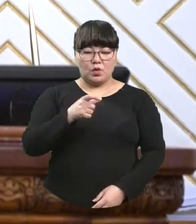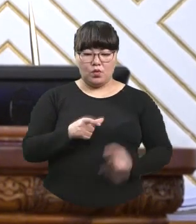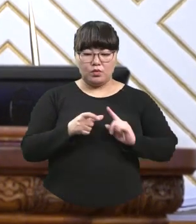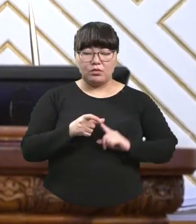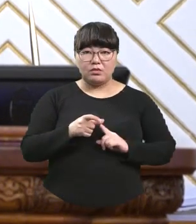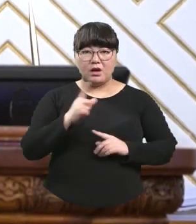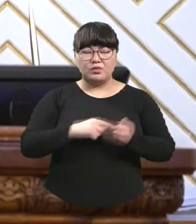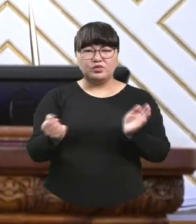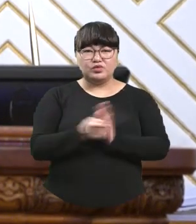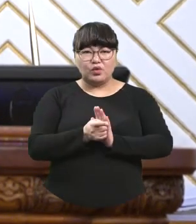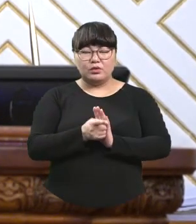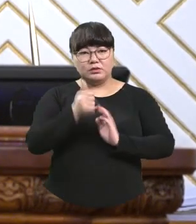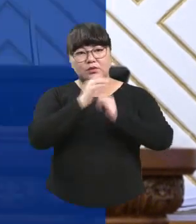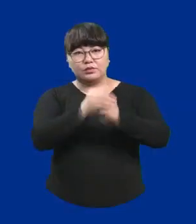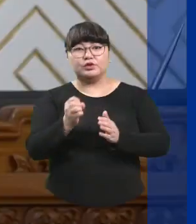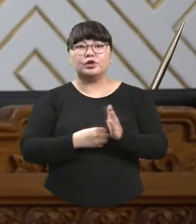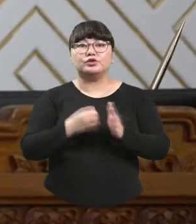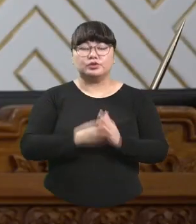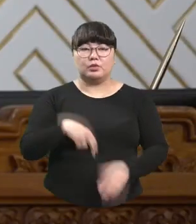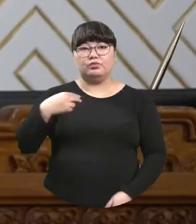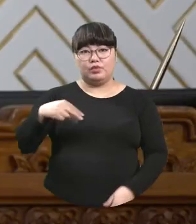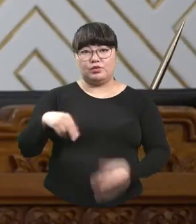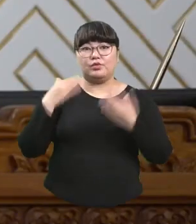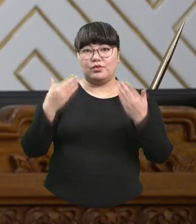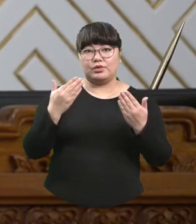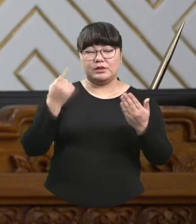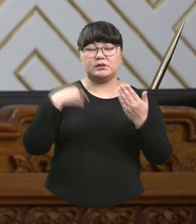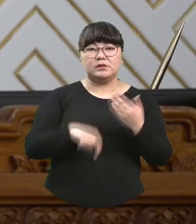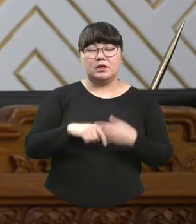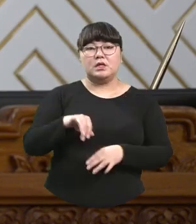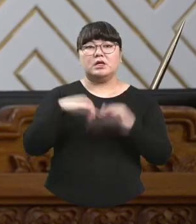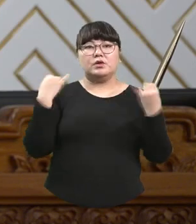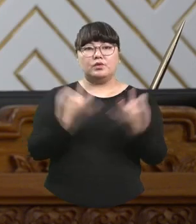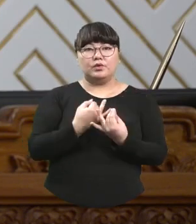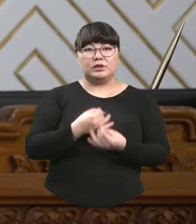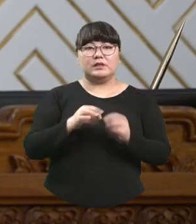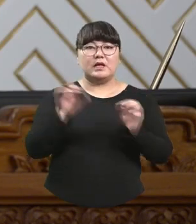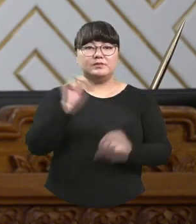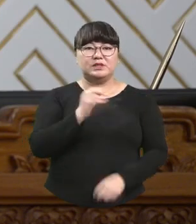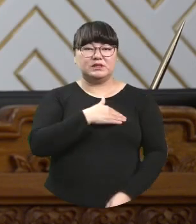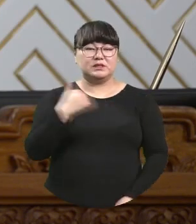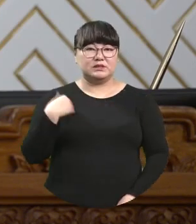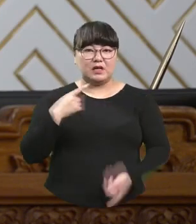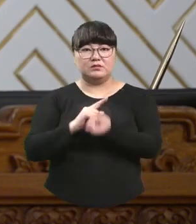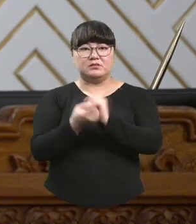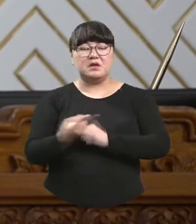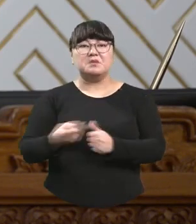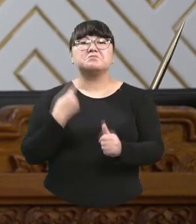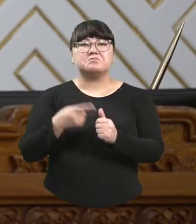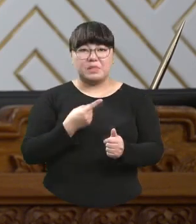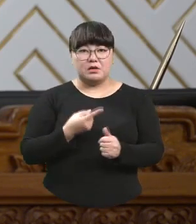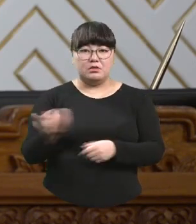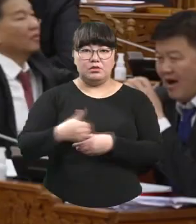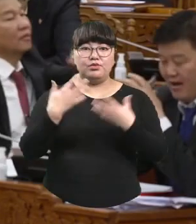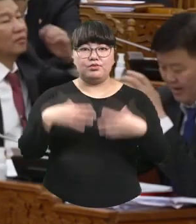Хүн гэдэг эрхэм чанарыг нь одоо хөндлөж явах шүү дээ. Мөн Пүрүү гаргийн чуулганы нэгдсэн хурлаа нар улсын хурлын ерөнхий нарийн бичгийн даргаыг томилох тухай